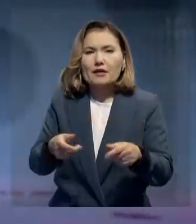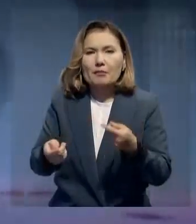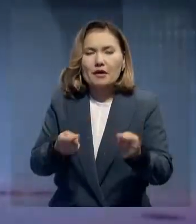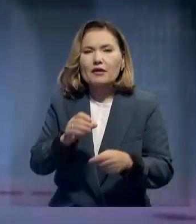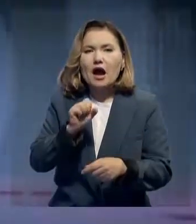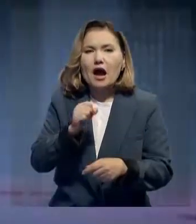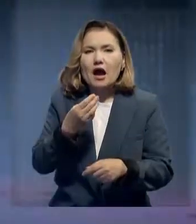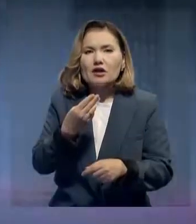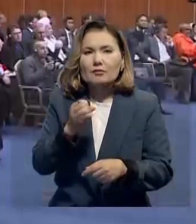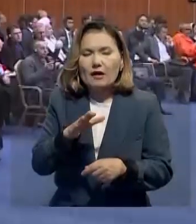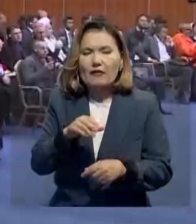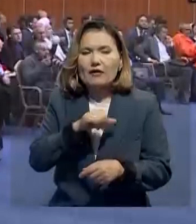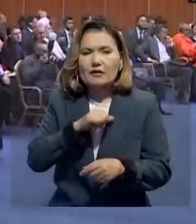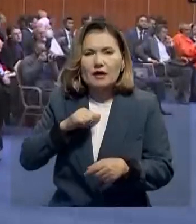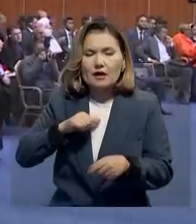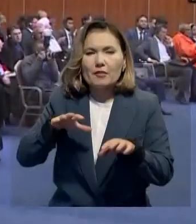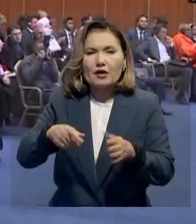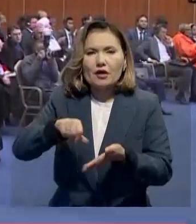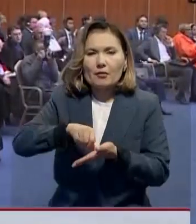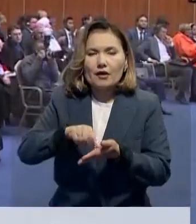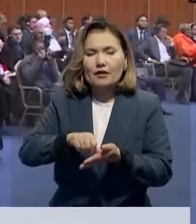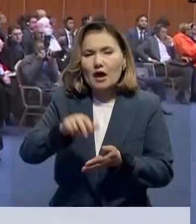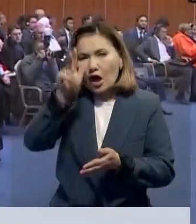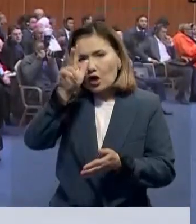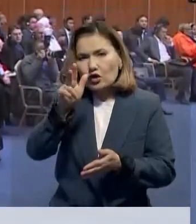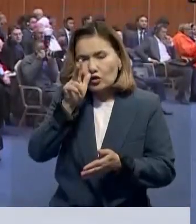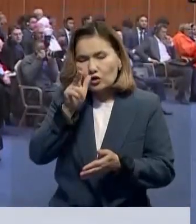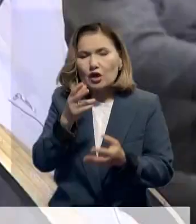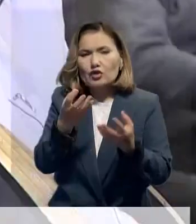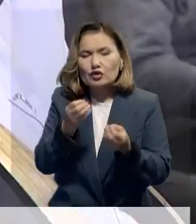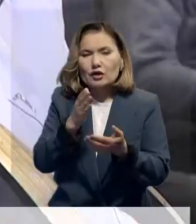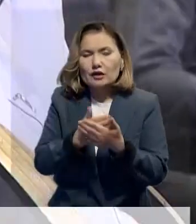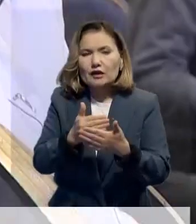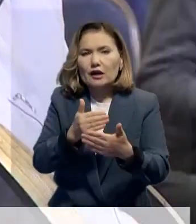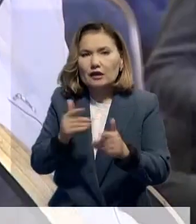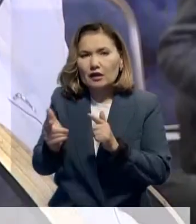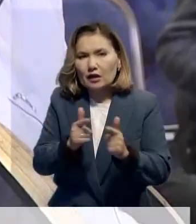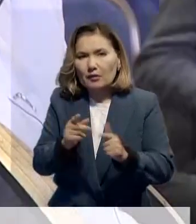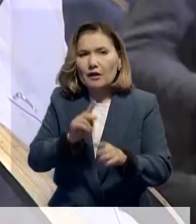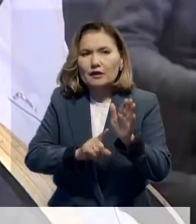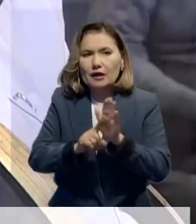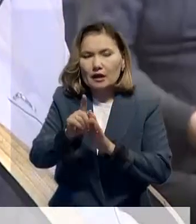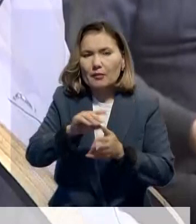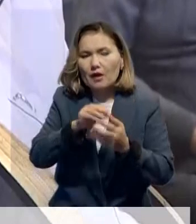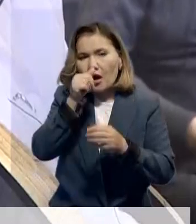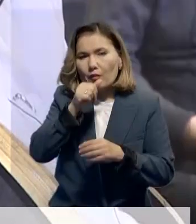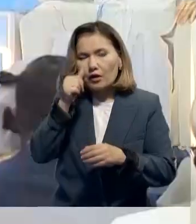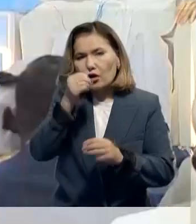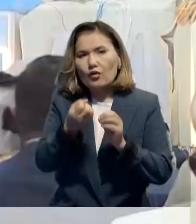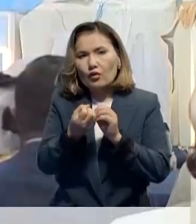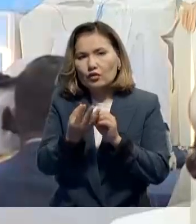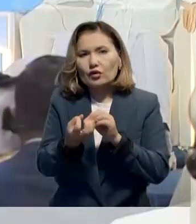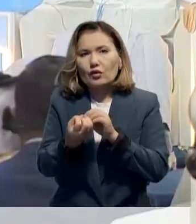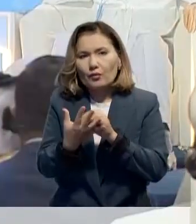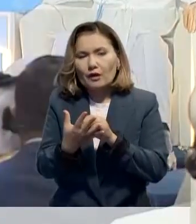Мәулен Әшімбаев басшылық етеді. Алда әлі 3 ай болса да дайындық жұмыстары қазірден бастап жүріп жатыр. Естеріңізде болса, былтыр